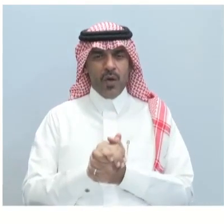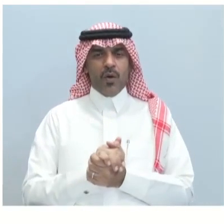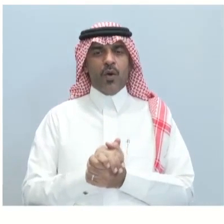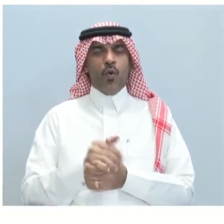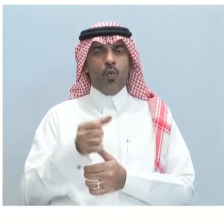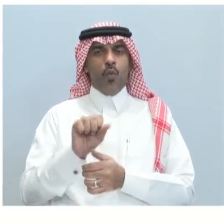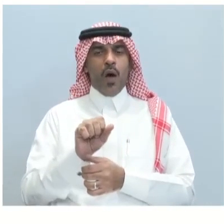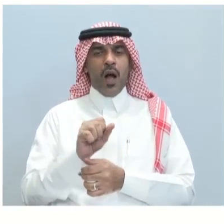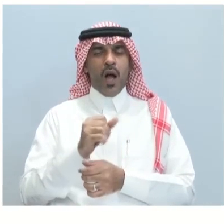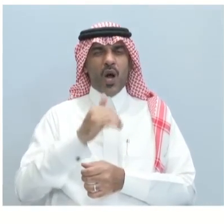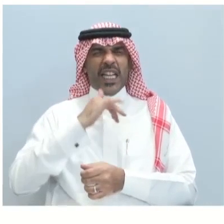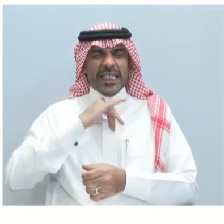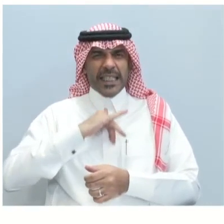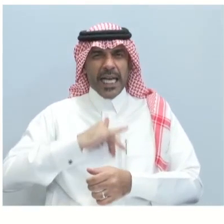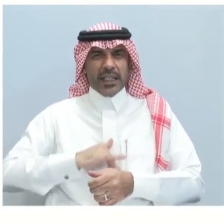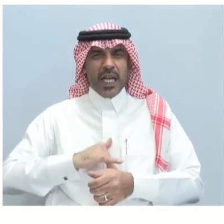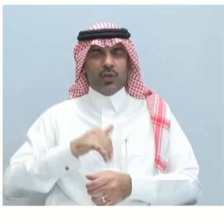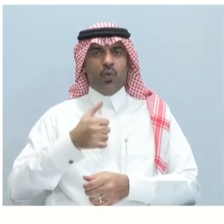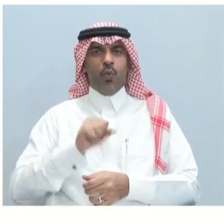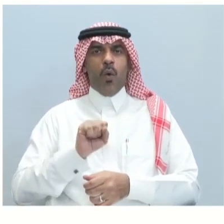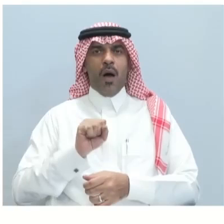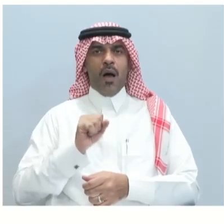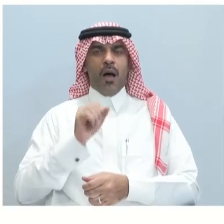وسلوكه واحتياجاته وقيمه